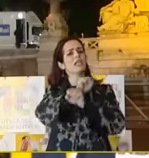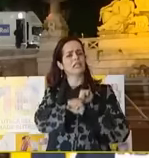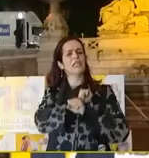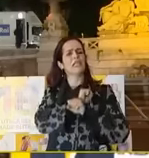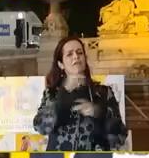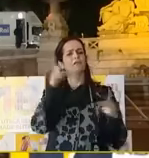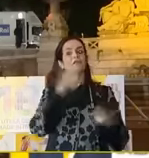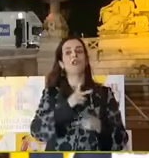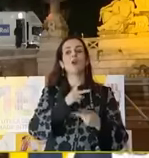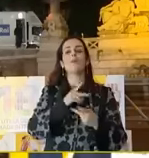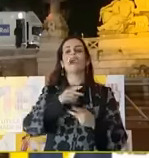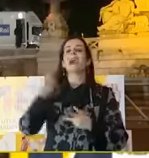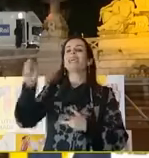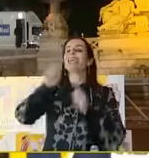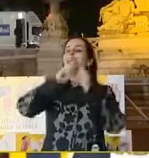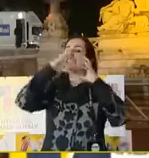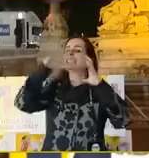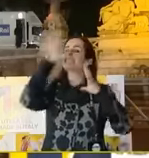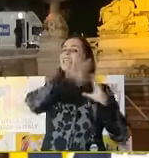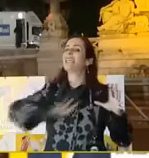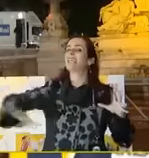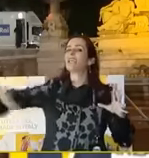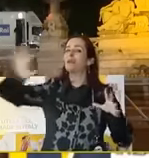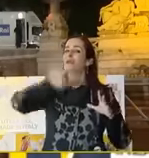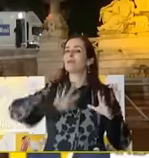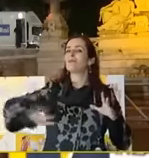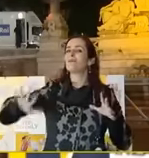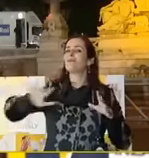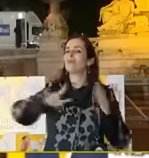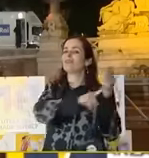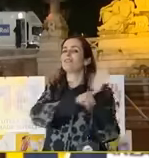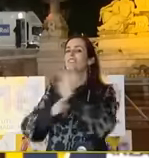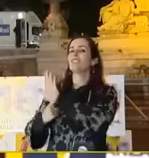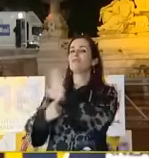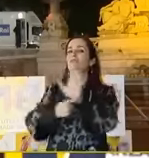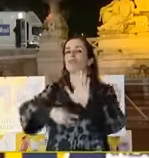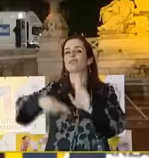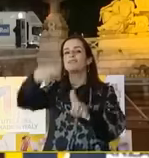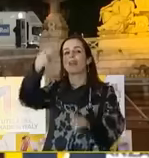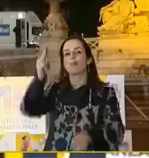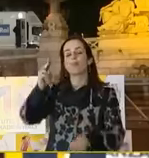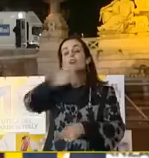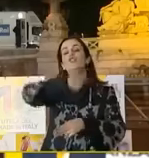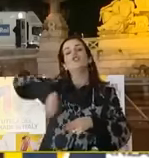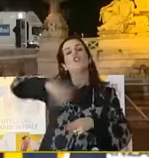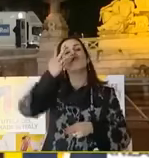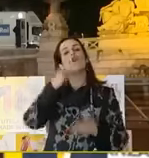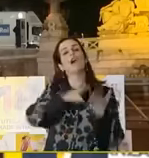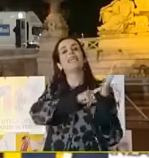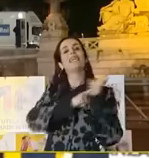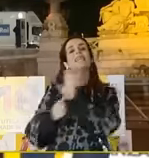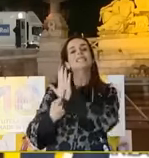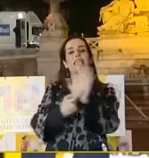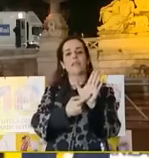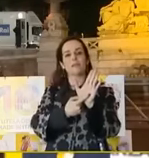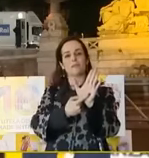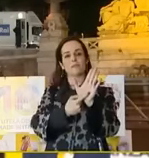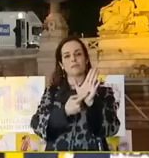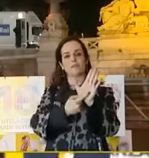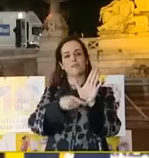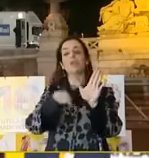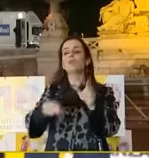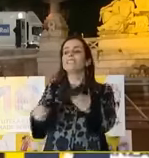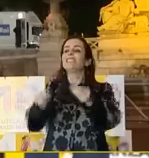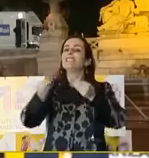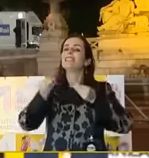all'esempio. Ecco, noi vogliamo essere quell'esempio. Dateci la credibilità che abbiamo meritato in questi